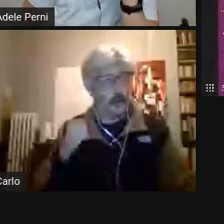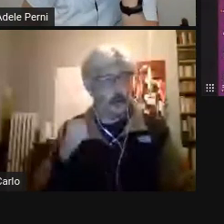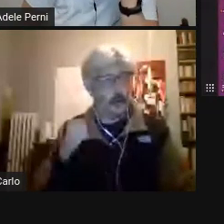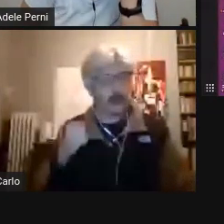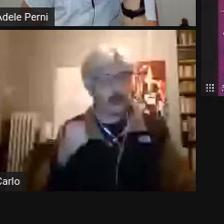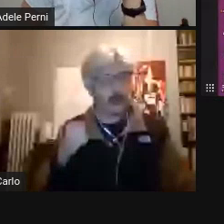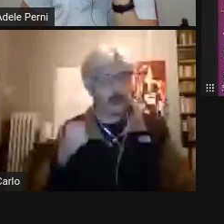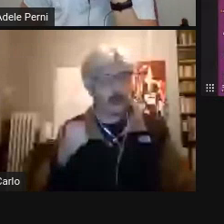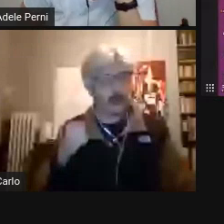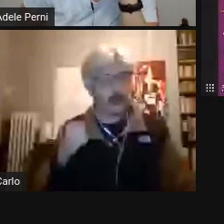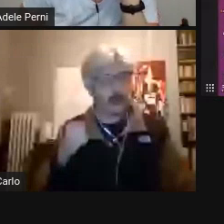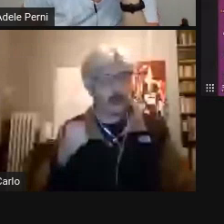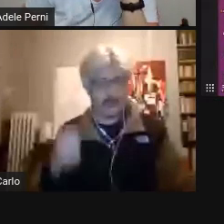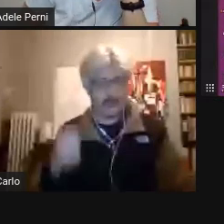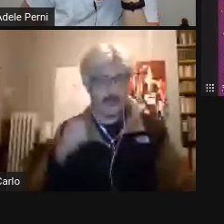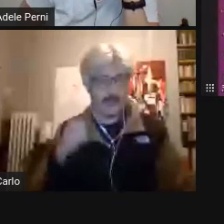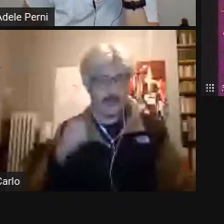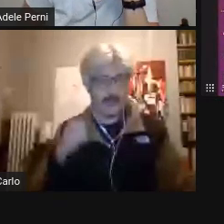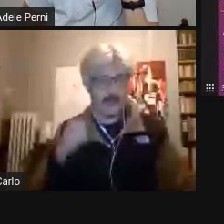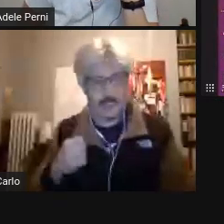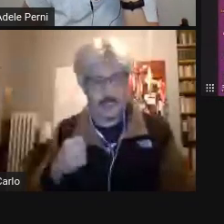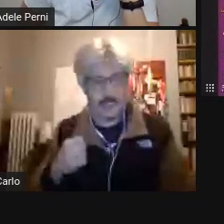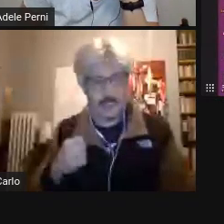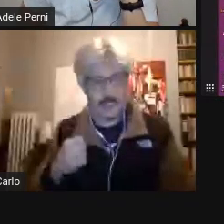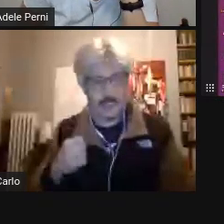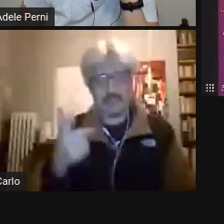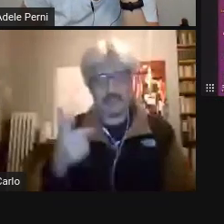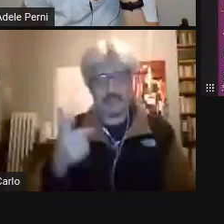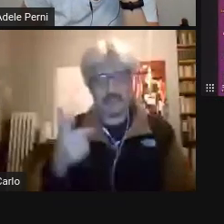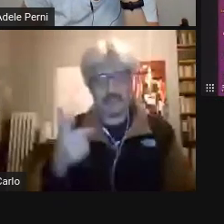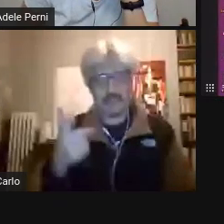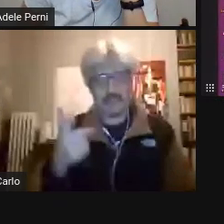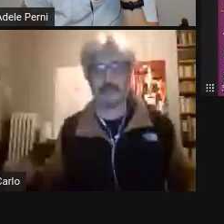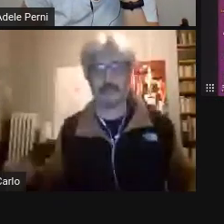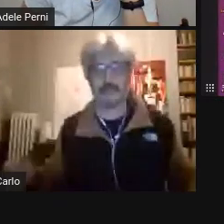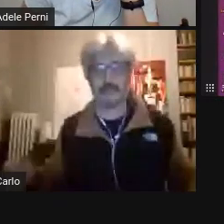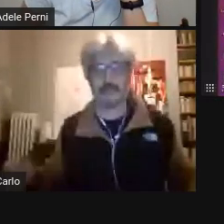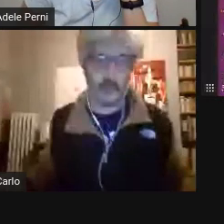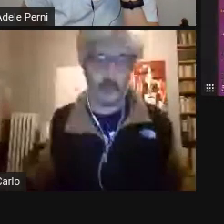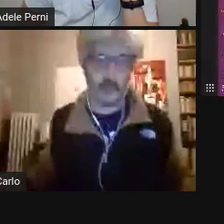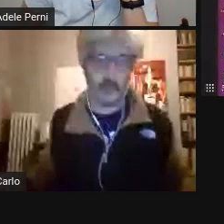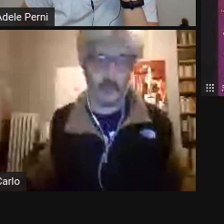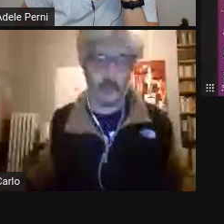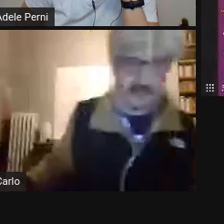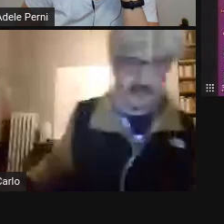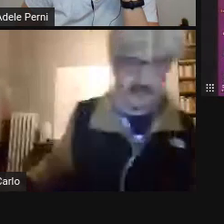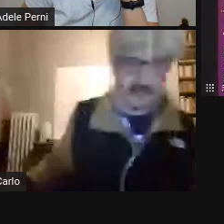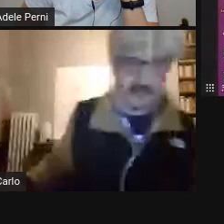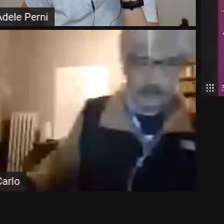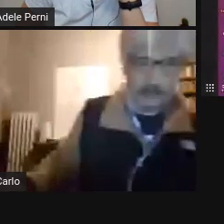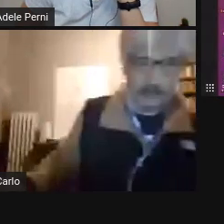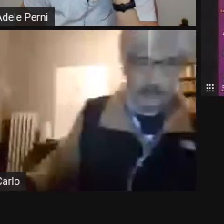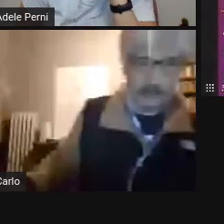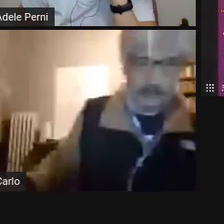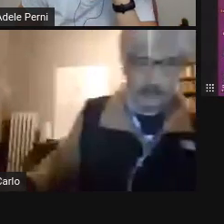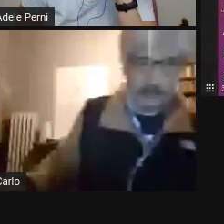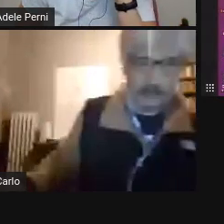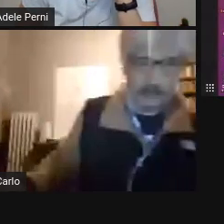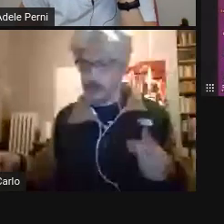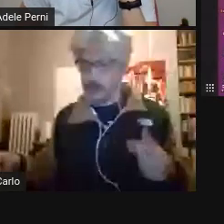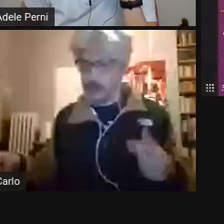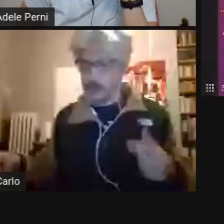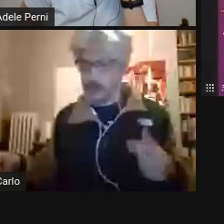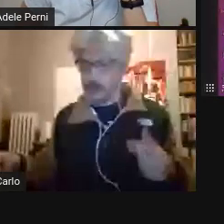o cose che costano meno e questo è un esempio questo è un bottone a scansione che si chiama mando